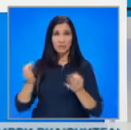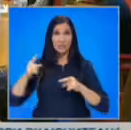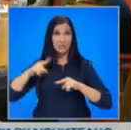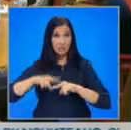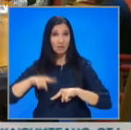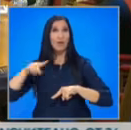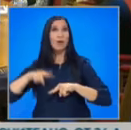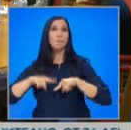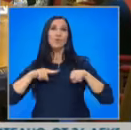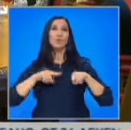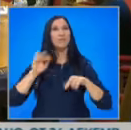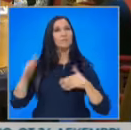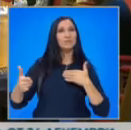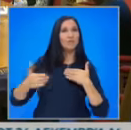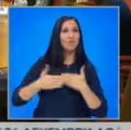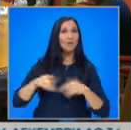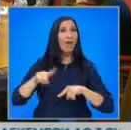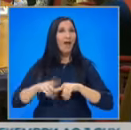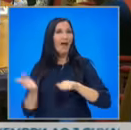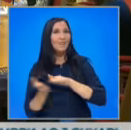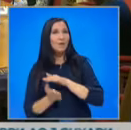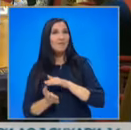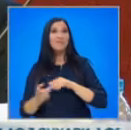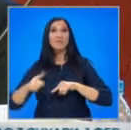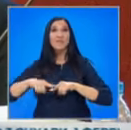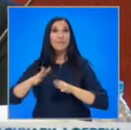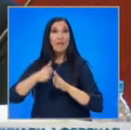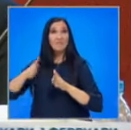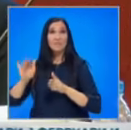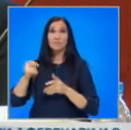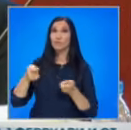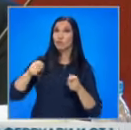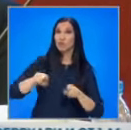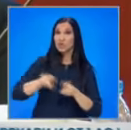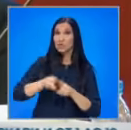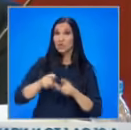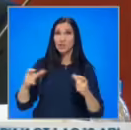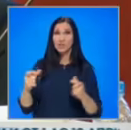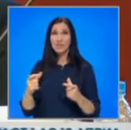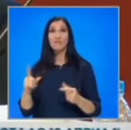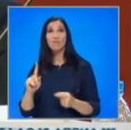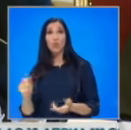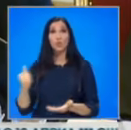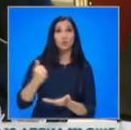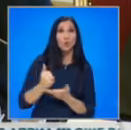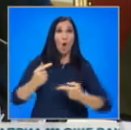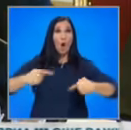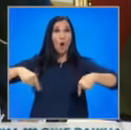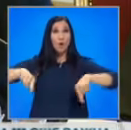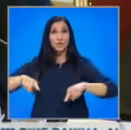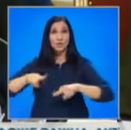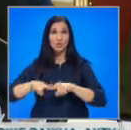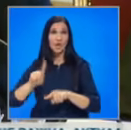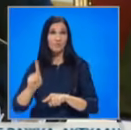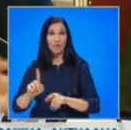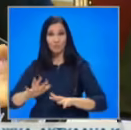и прокуратура да бъдат закрити, а делата в съдебната фаза да бъдат довършени от същите състави, но назначени в окръжните съдилища, на чиято територия